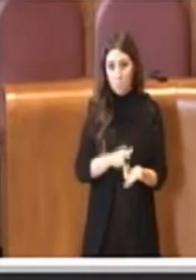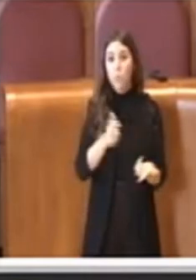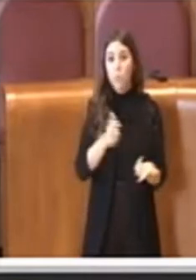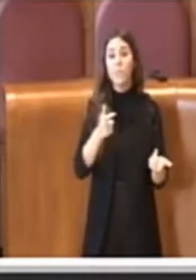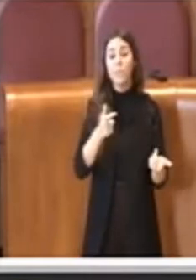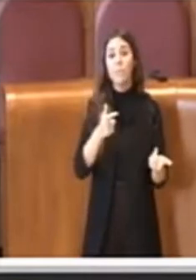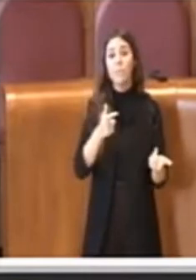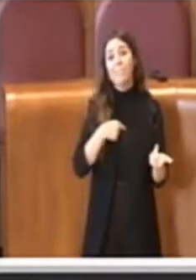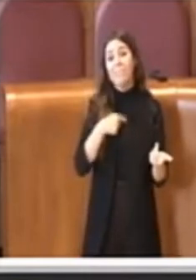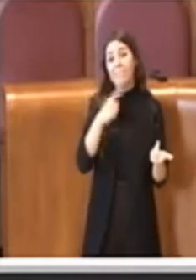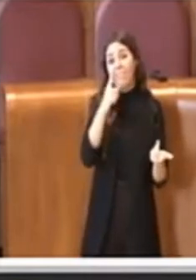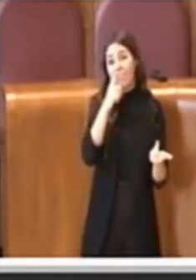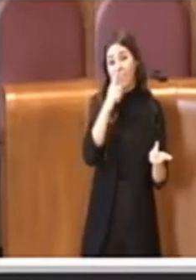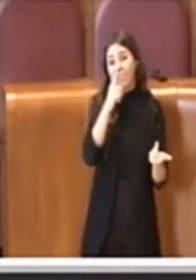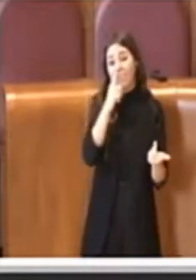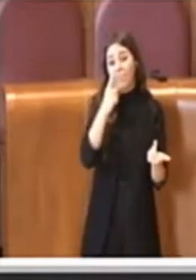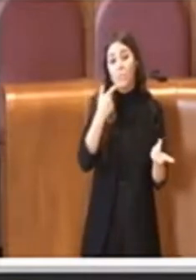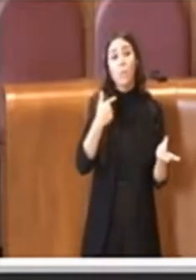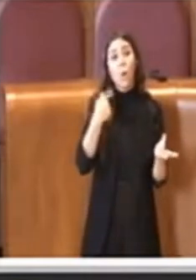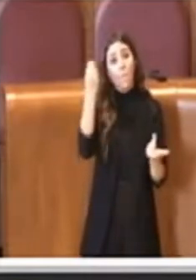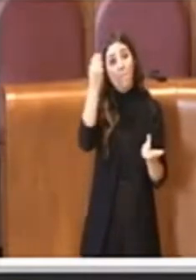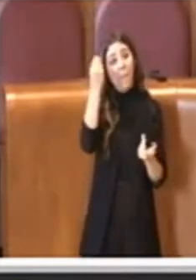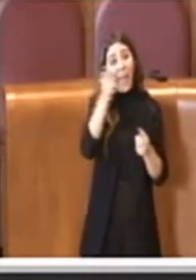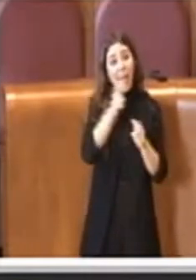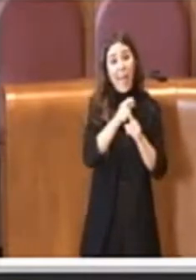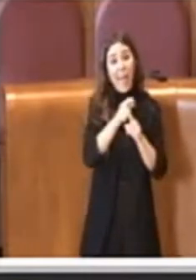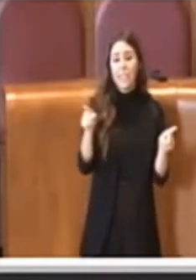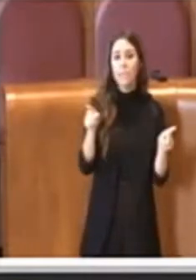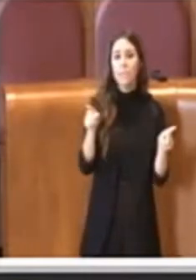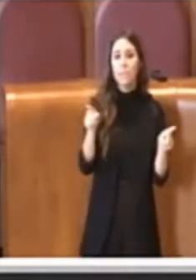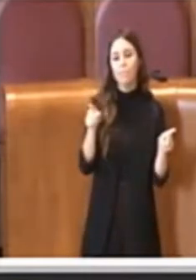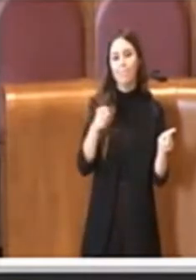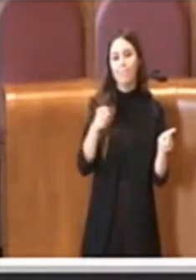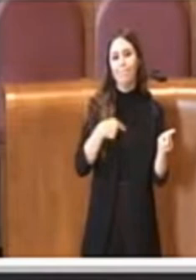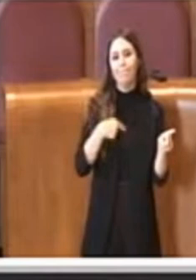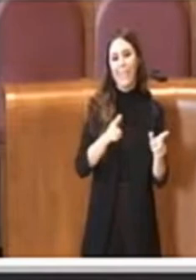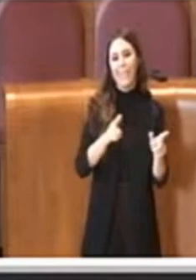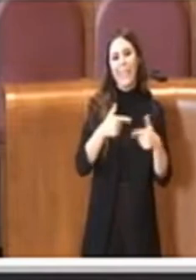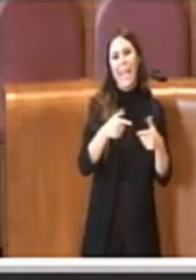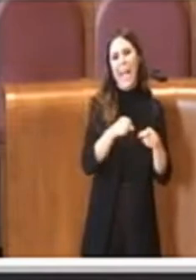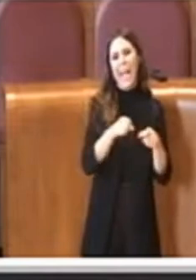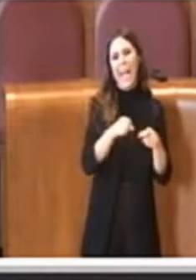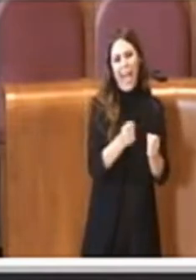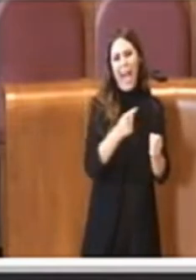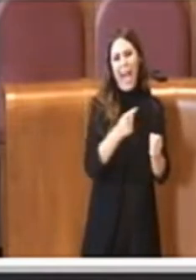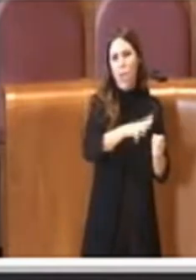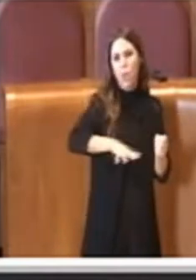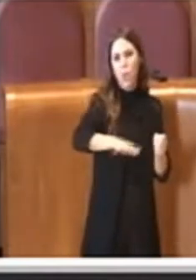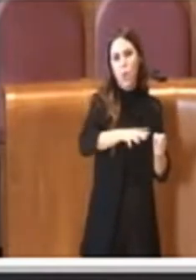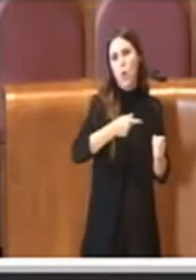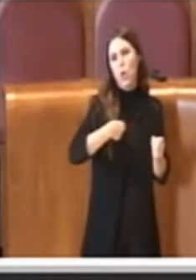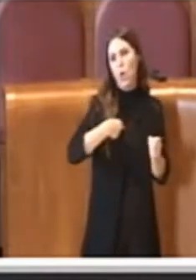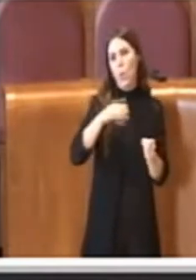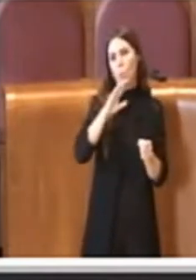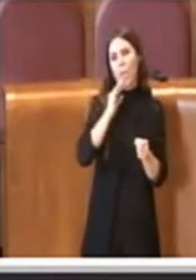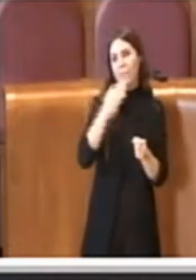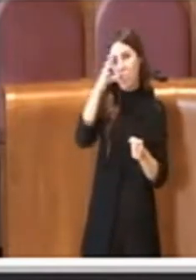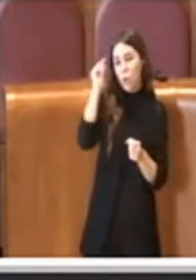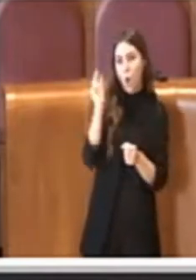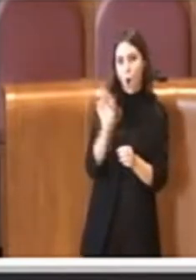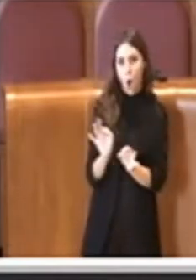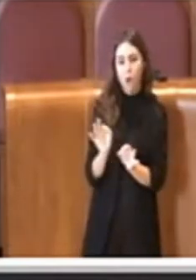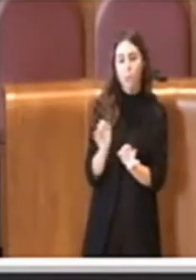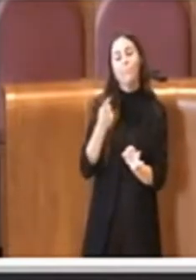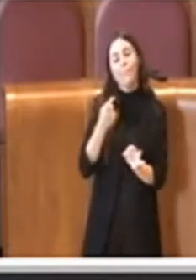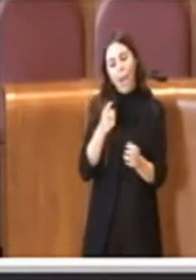se malignamente qualcuno pensa sfavorire un determinato settore e non riconoscere questo beneficio. Invece lo riconosciamo